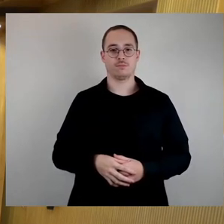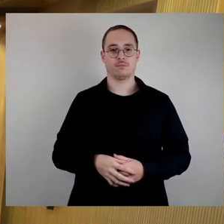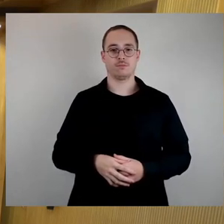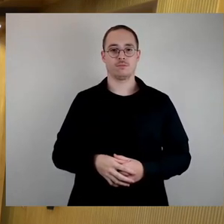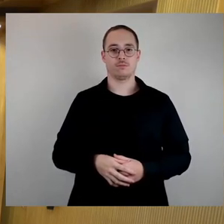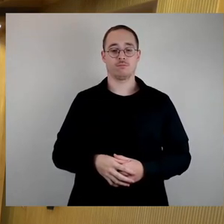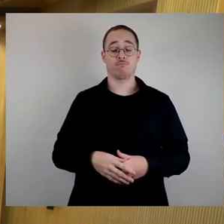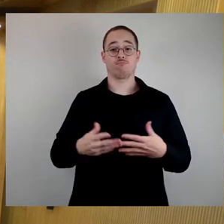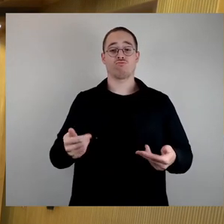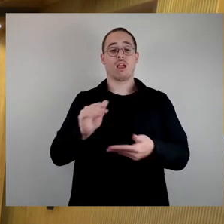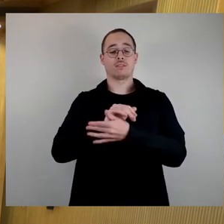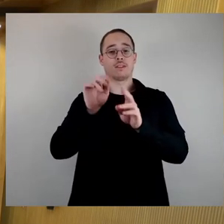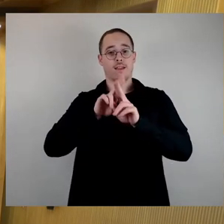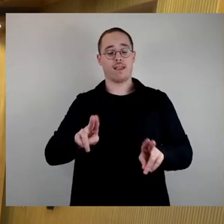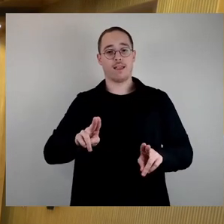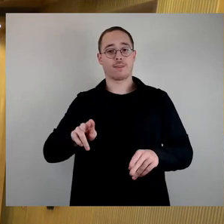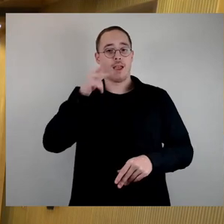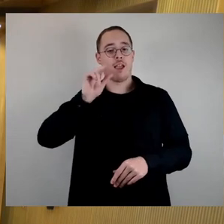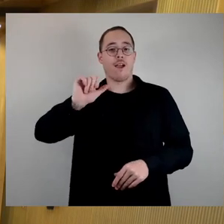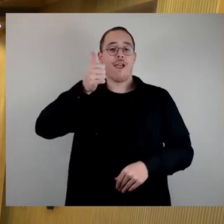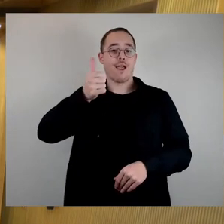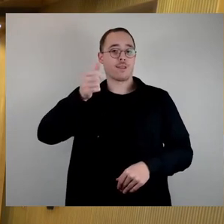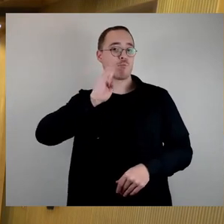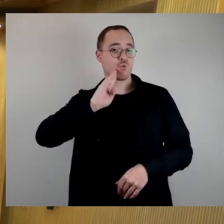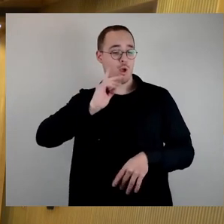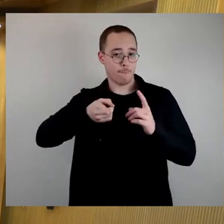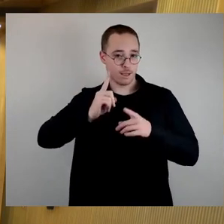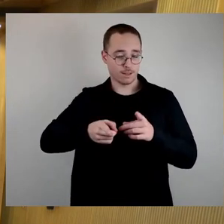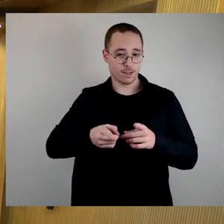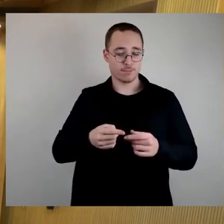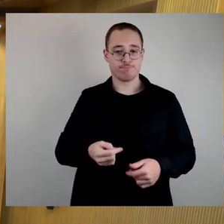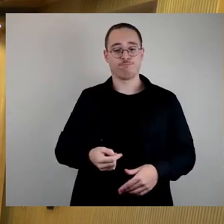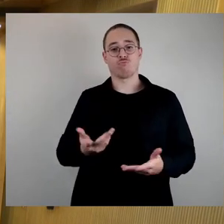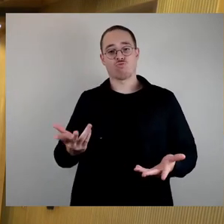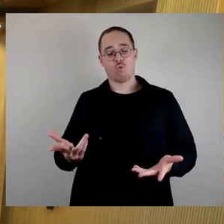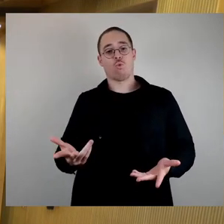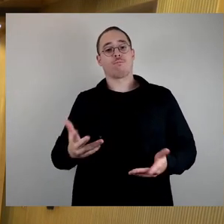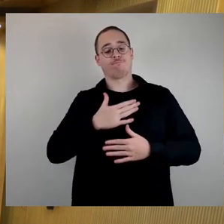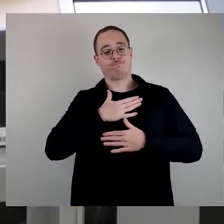Sehr geehrter Herr Erster Bürgermeister, werte Stadtratskollegen,